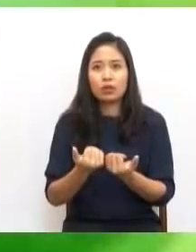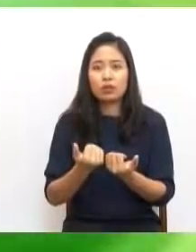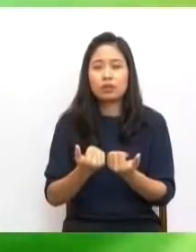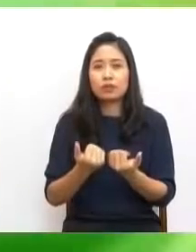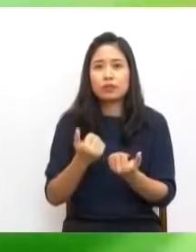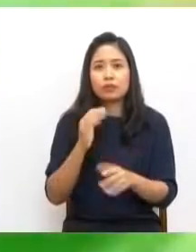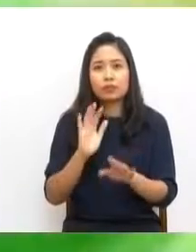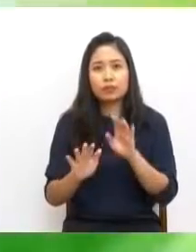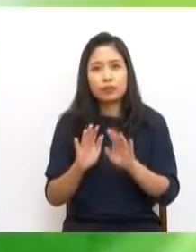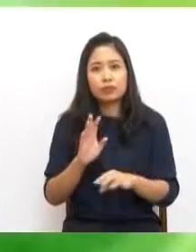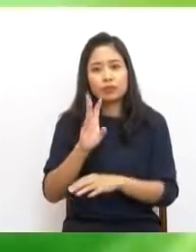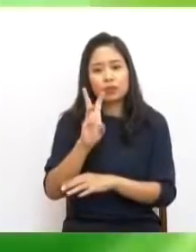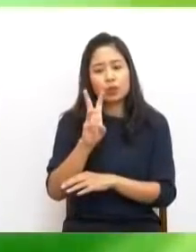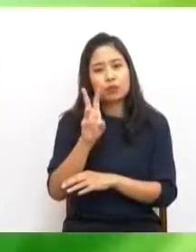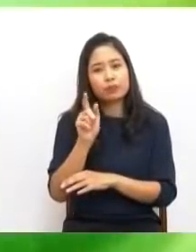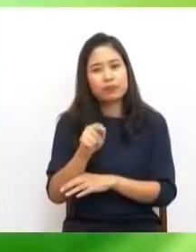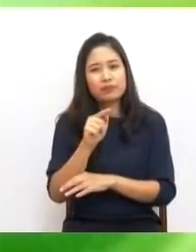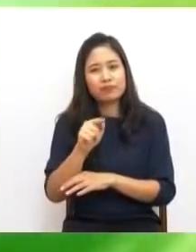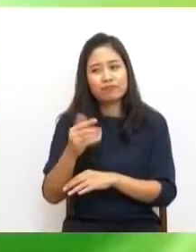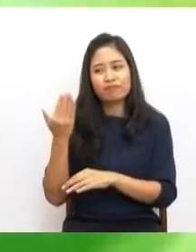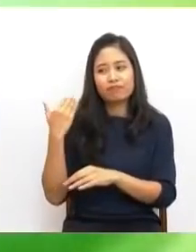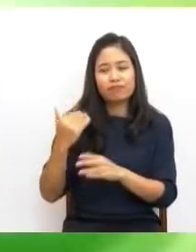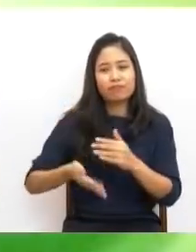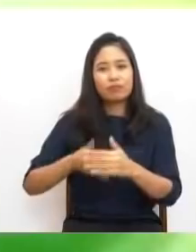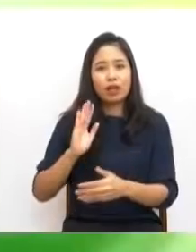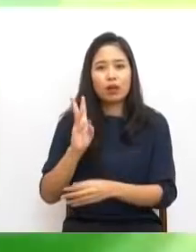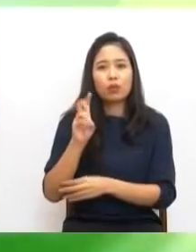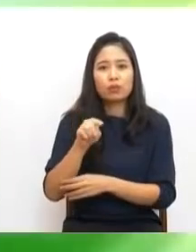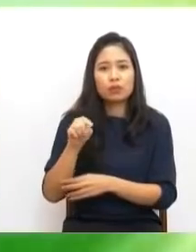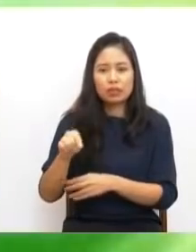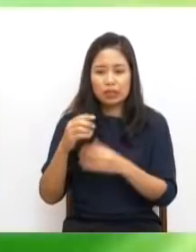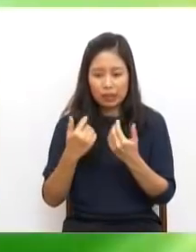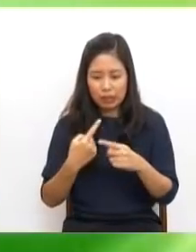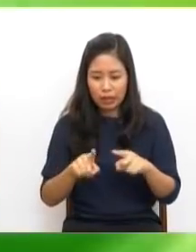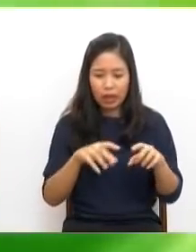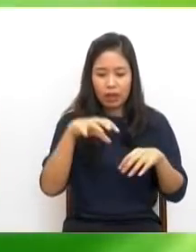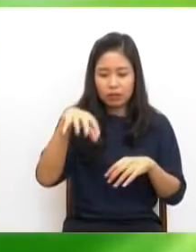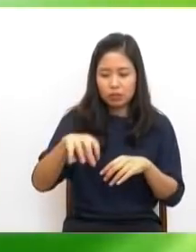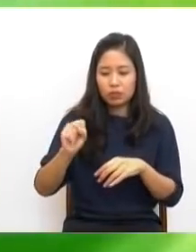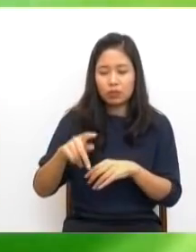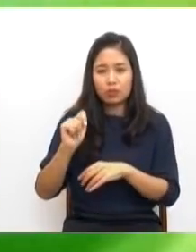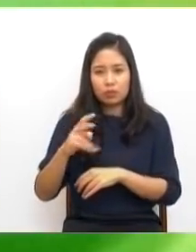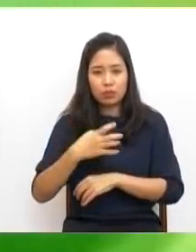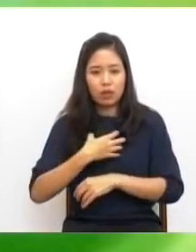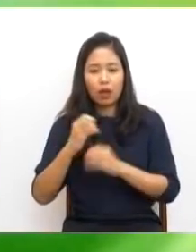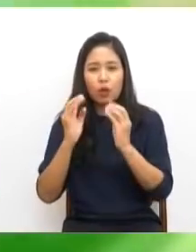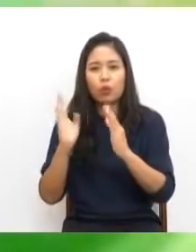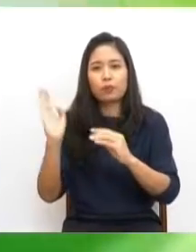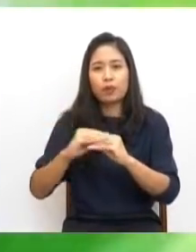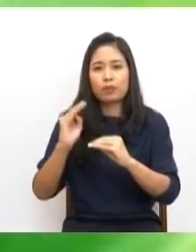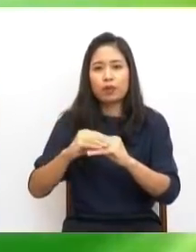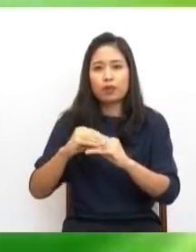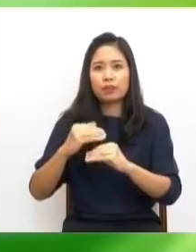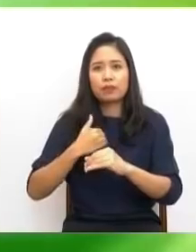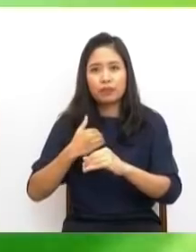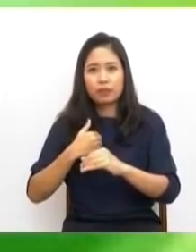าณ 6% กว่าๆแต่เรามีความต้องการครูอยู่จำนวนหนึ่งตอนนี้ทางสพฐได้สำรวจแล้วปรากฏว่าเร